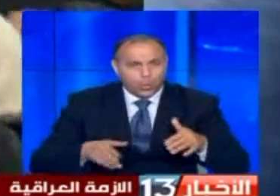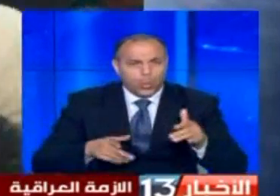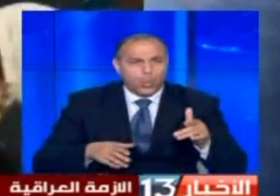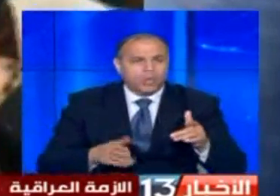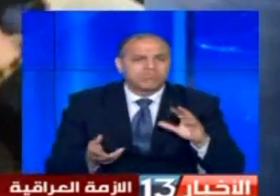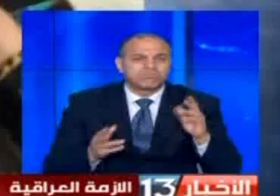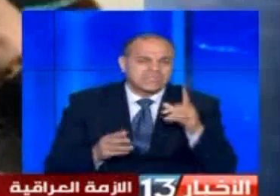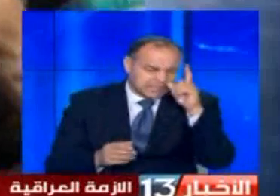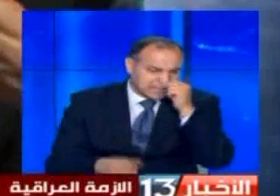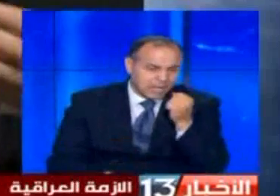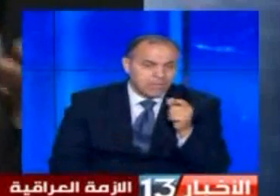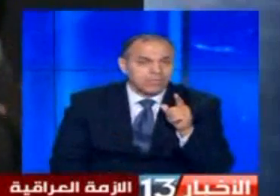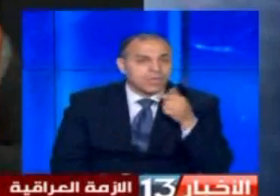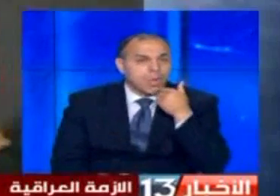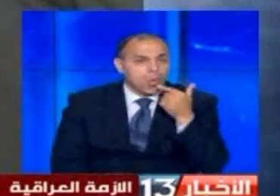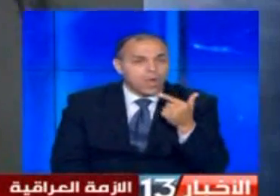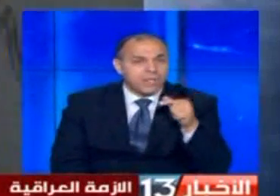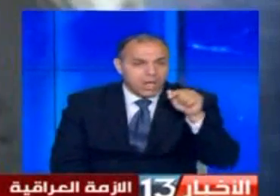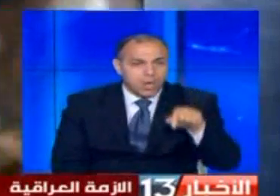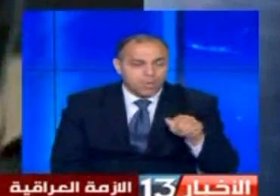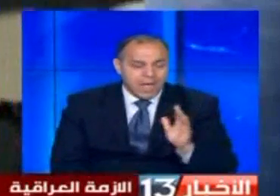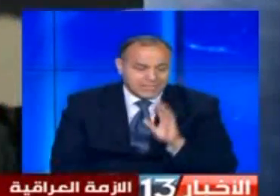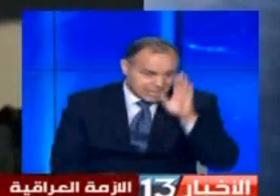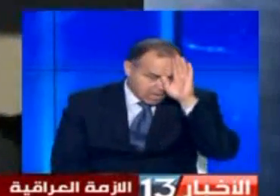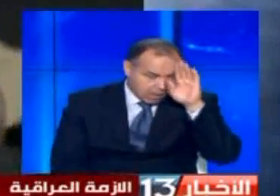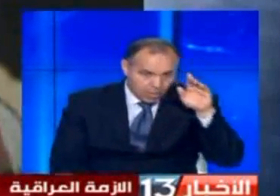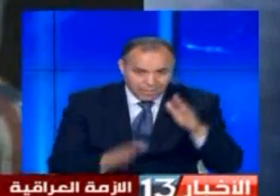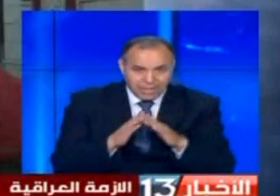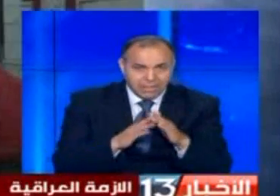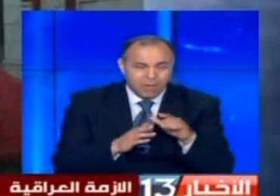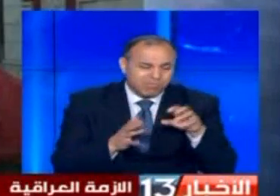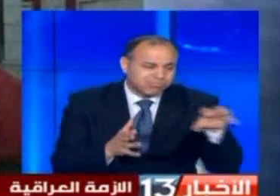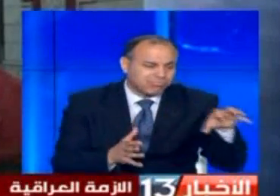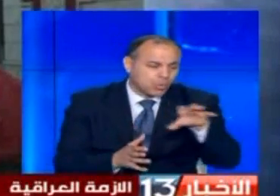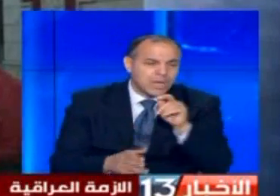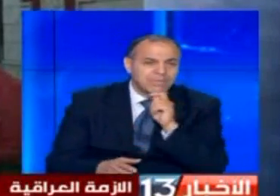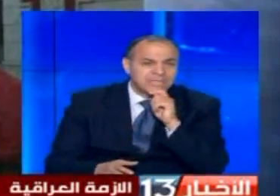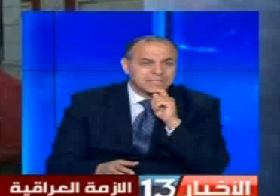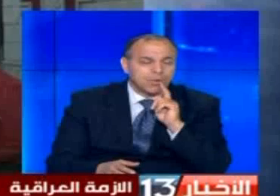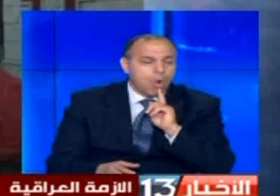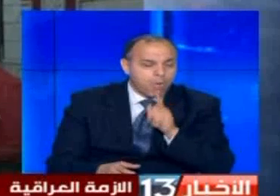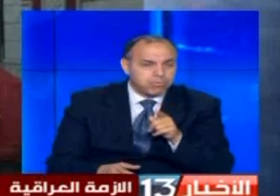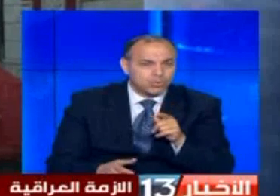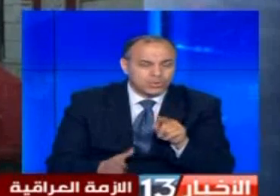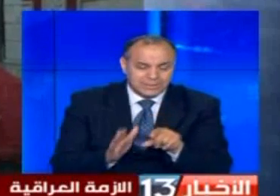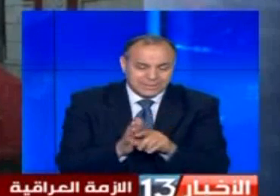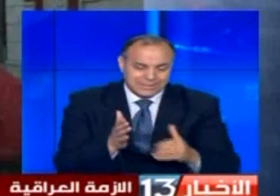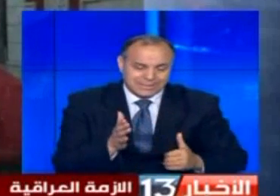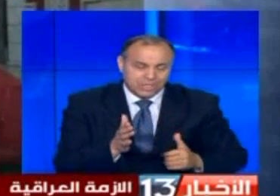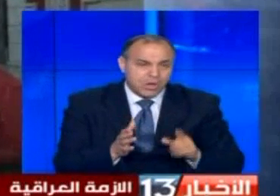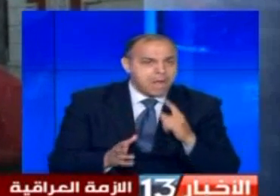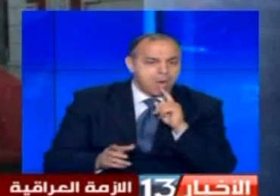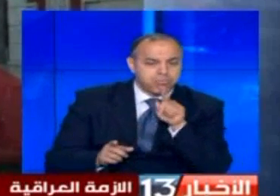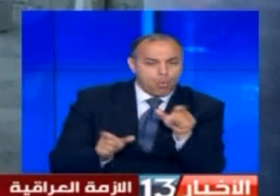مناخيه صعبه وقد دعت اليوم القوات العراقيه سكان الاحياء التي مازالت تخدع لسيطره مسلح تنظيم